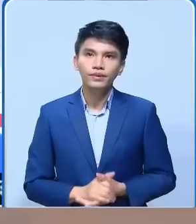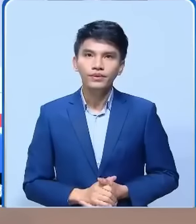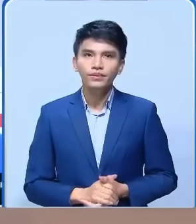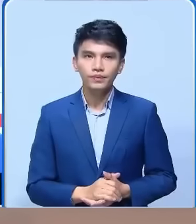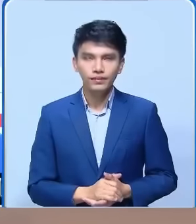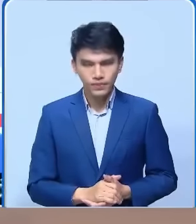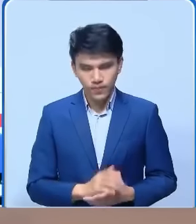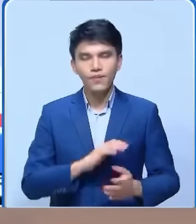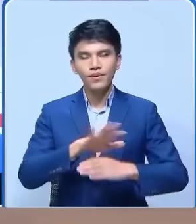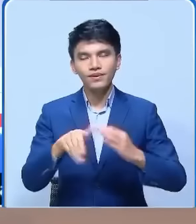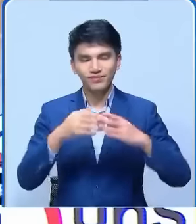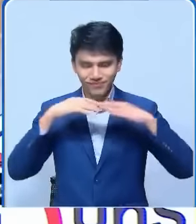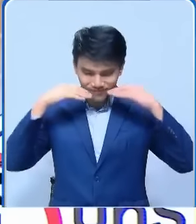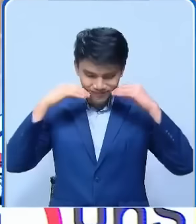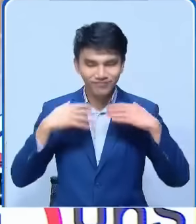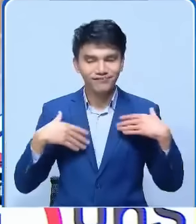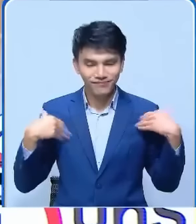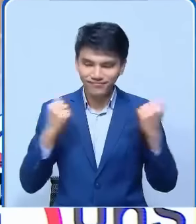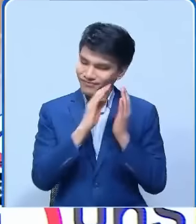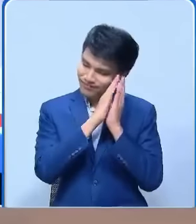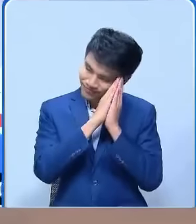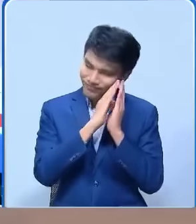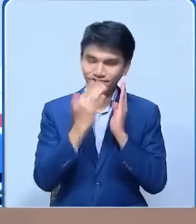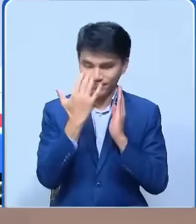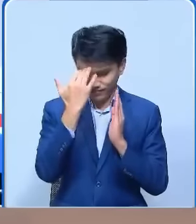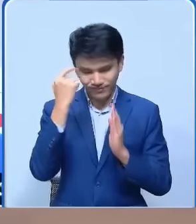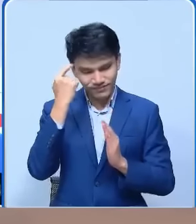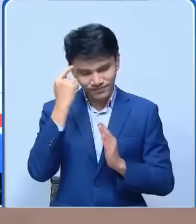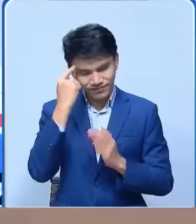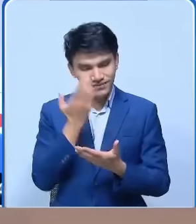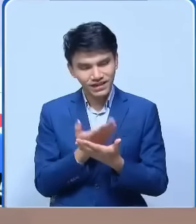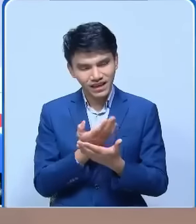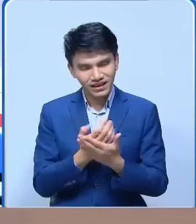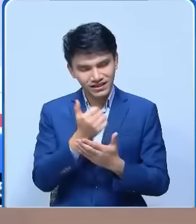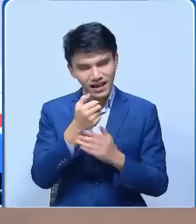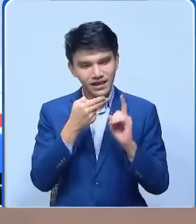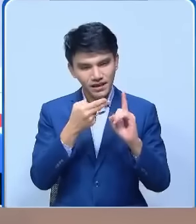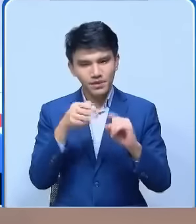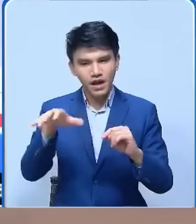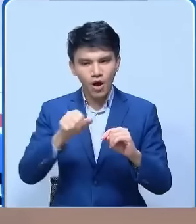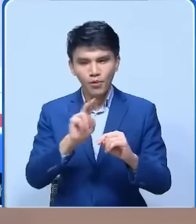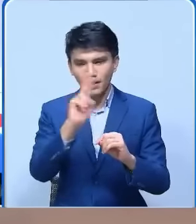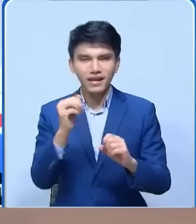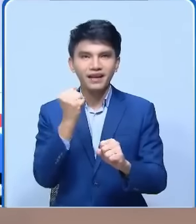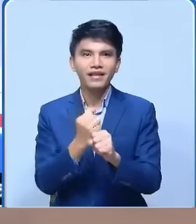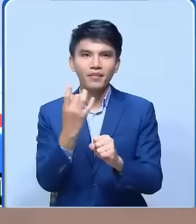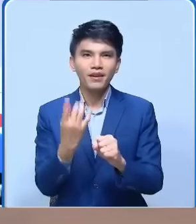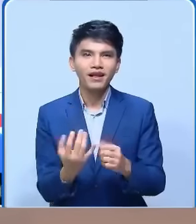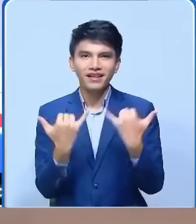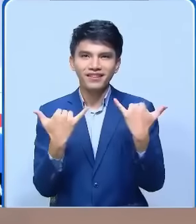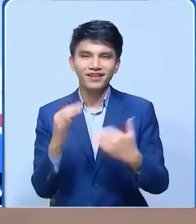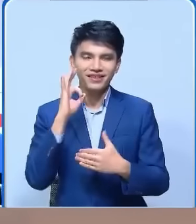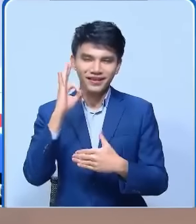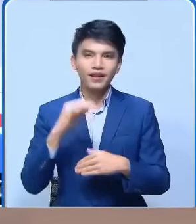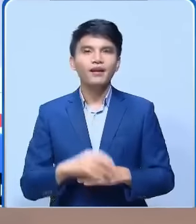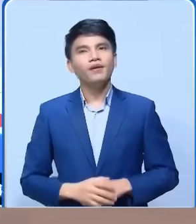ไหมแต่ละคนมีรอยยิ้มบางคนไม่ได้หลับไม่ได้นอนเลย เพราะว่ามัวแต่คิดอยู่ว่าได้เงินหมื่นจะเอาไปทำอะไรดี บางคนบอกแบบนี้โอเค นะอ้าว